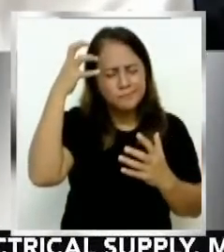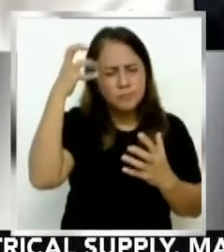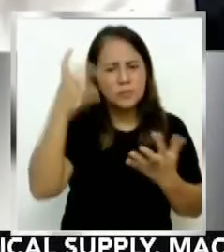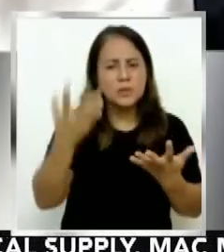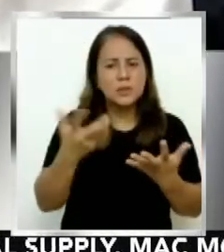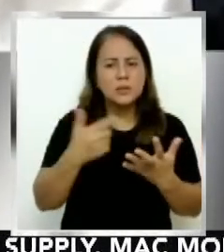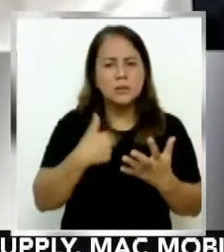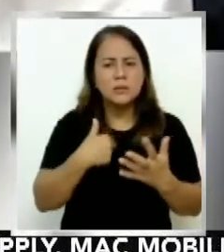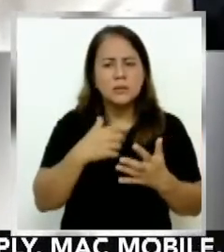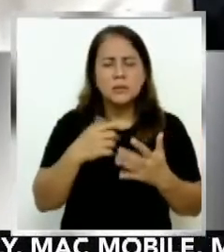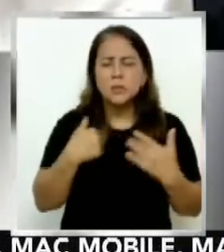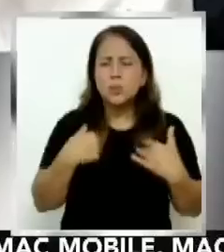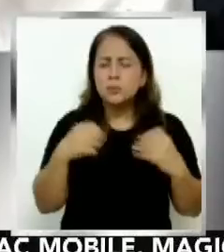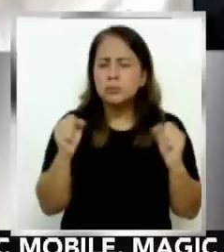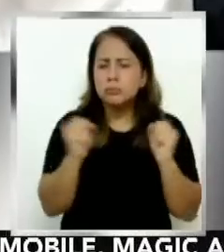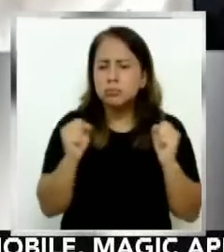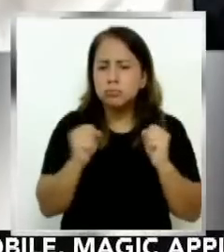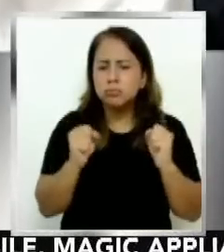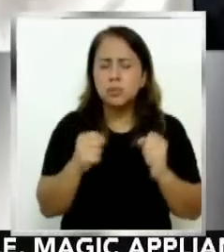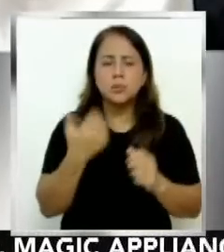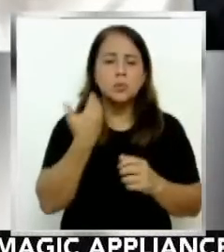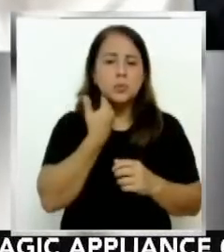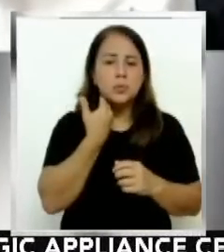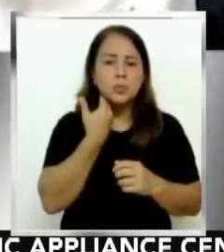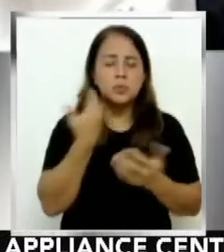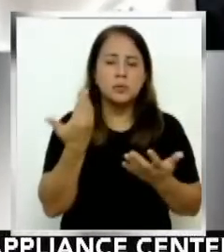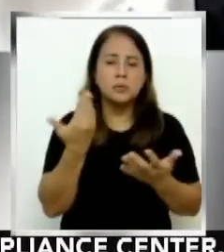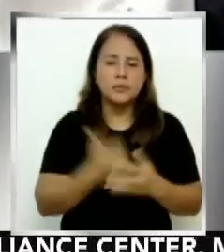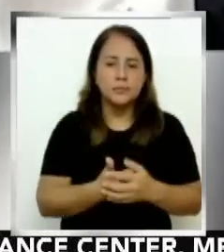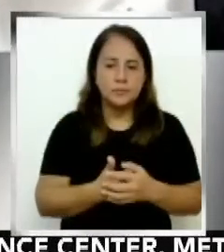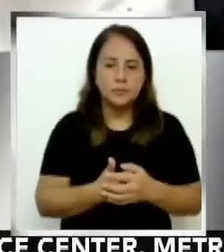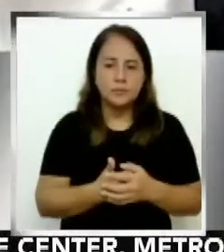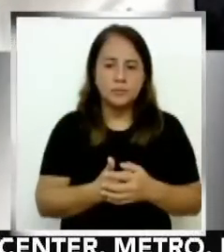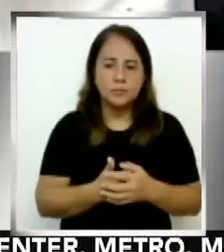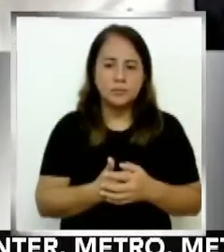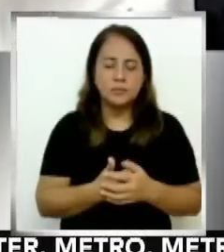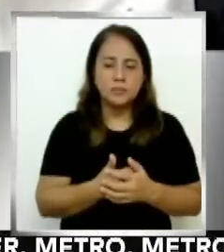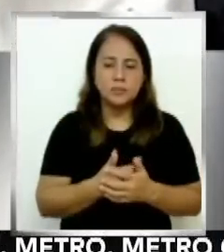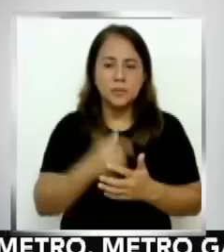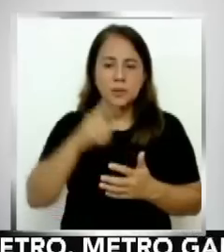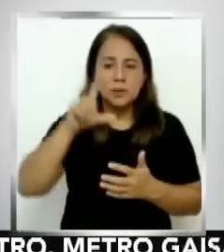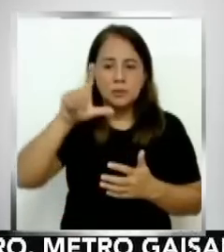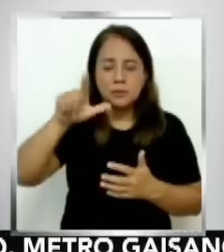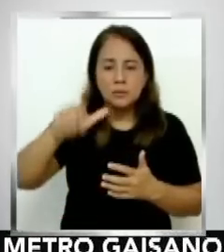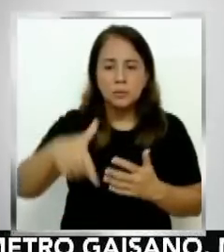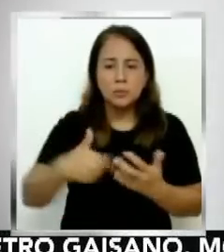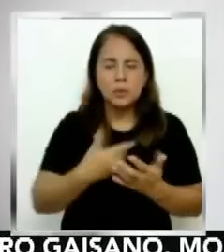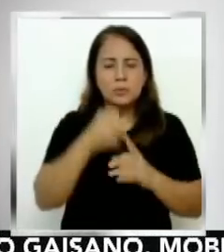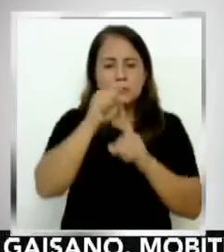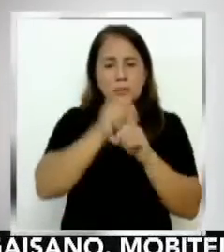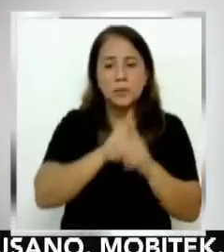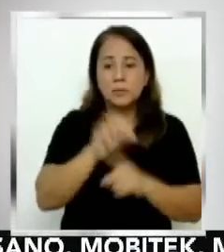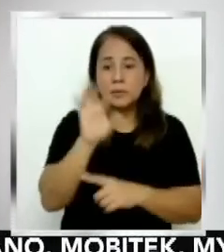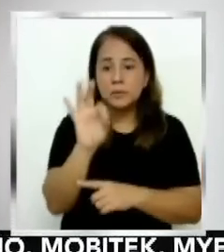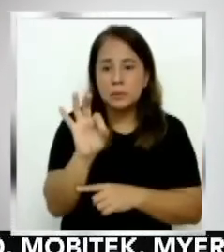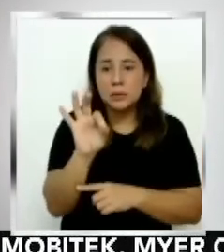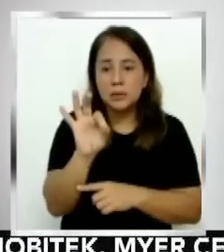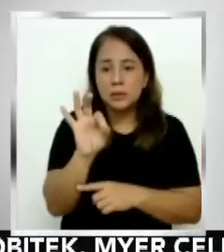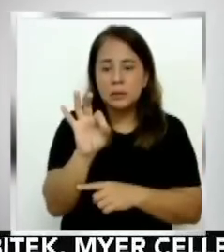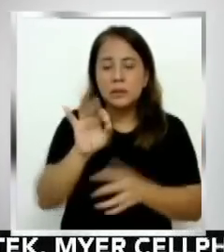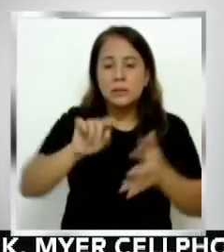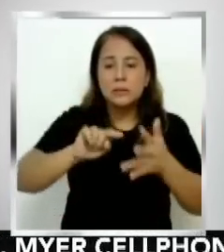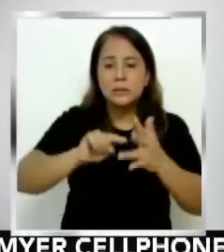Tapos nilagnat na po siya ulit noon. Mm-hmm. Tapos September 9, nag-start na po yung weakness niya